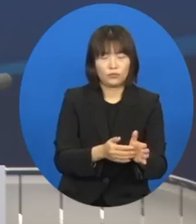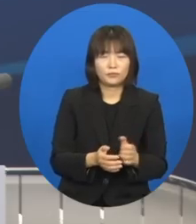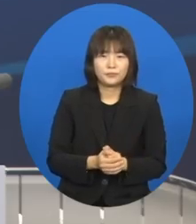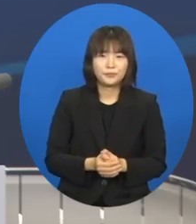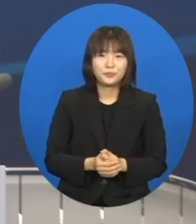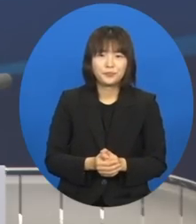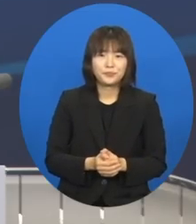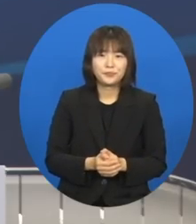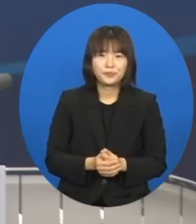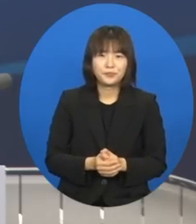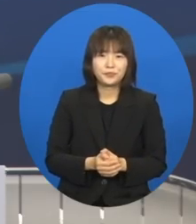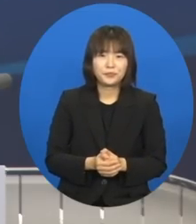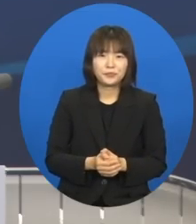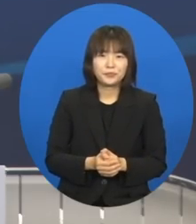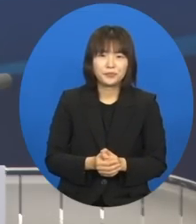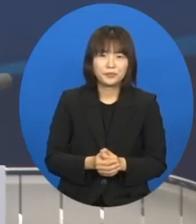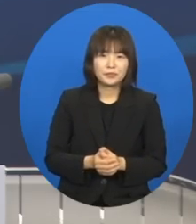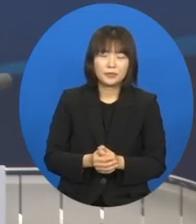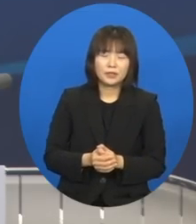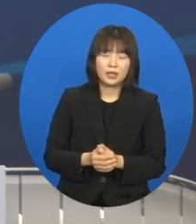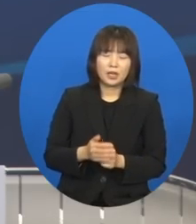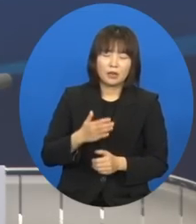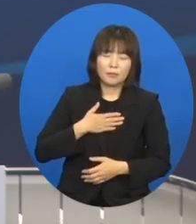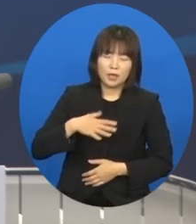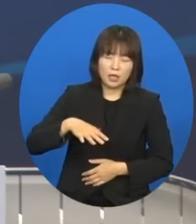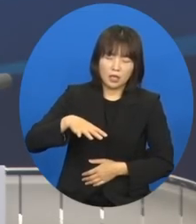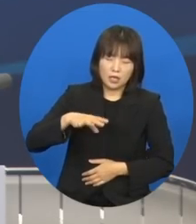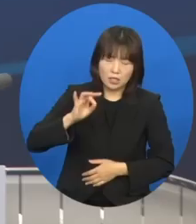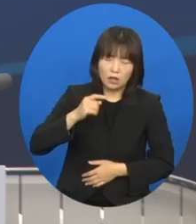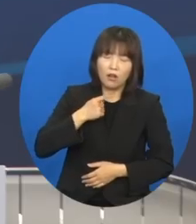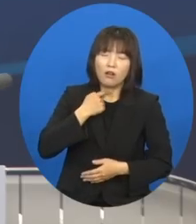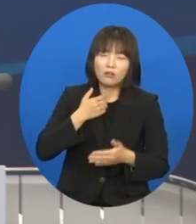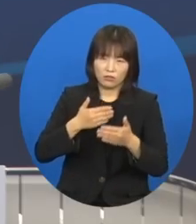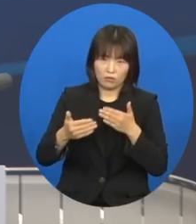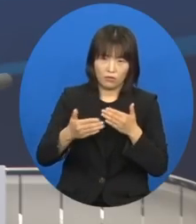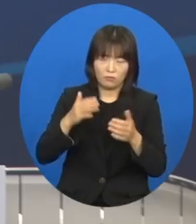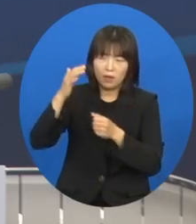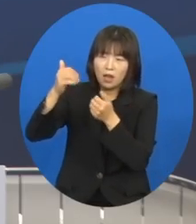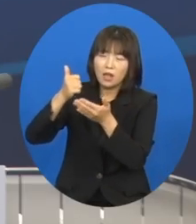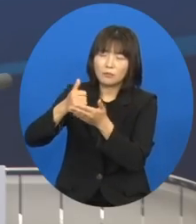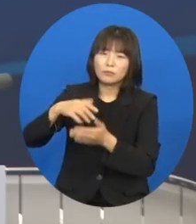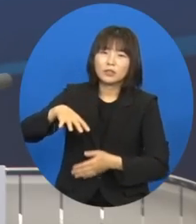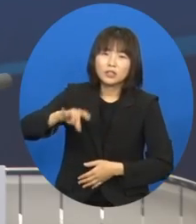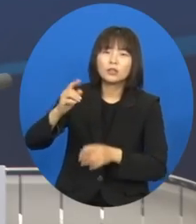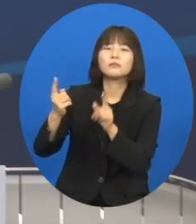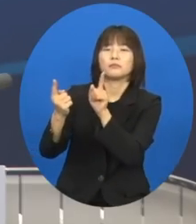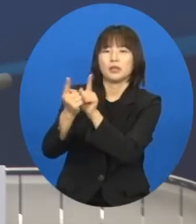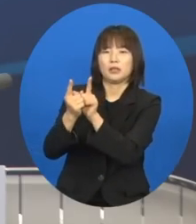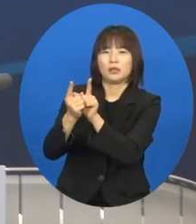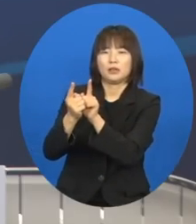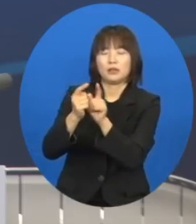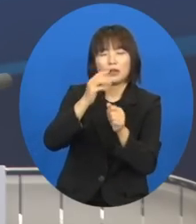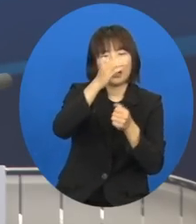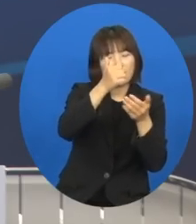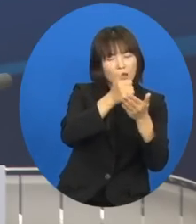경험해보는 하나님과의 첫 만남이었어요. 하나님이 사랑? 이퀄 사랑 이퀄 하나님?